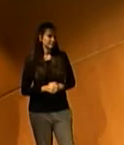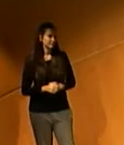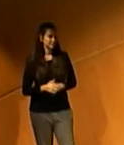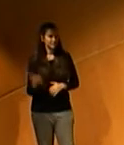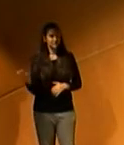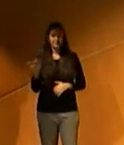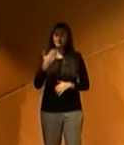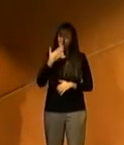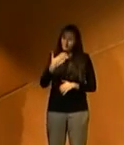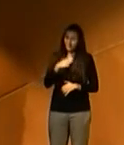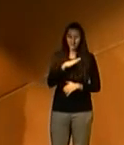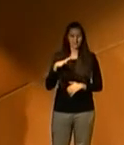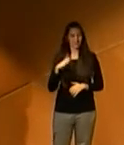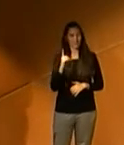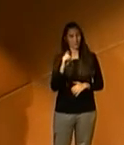Merci, Madame Donorio.